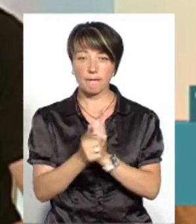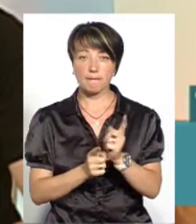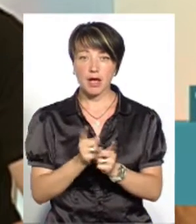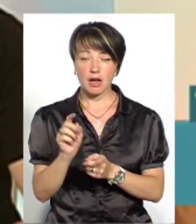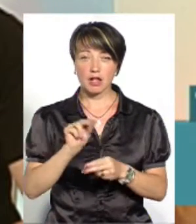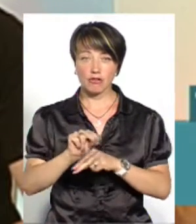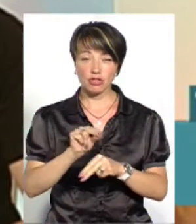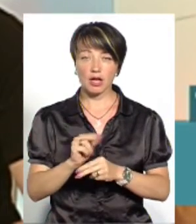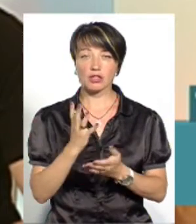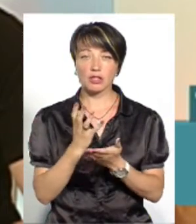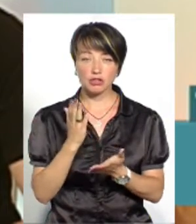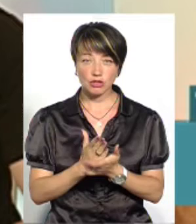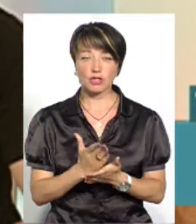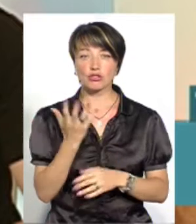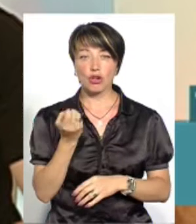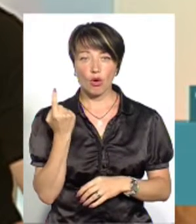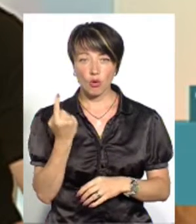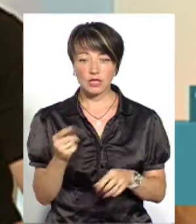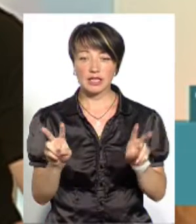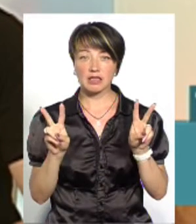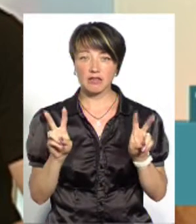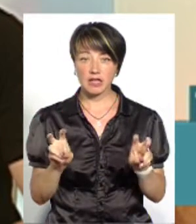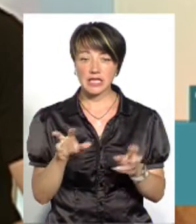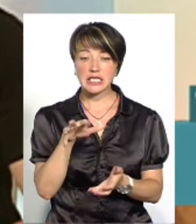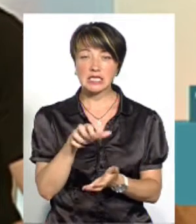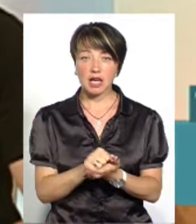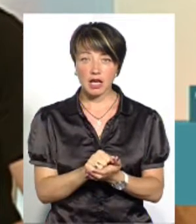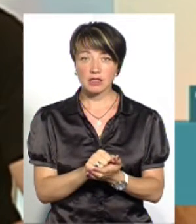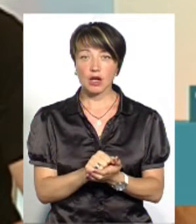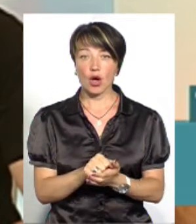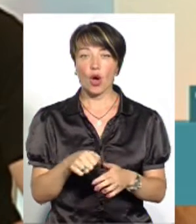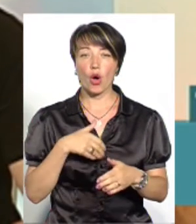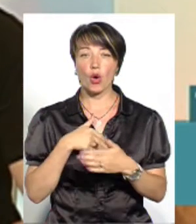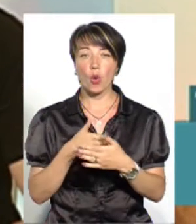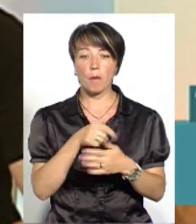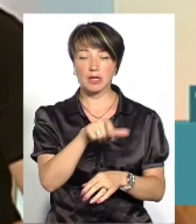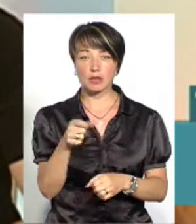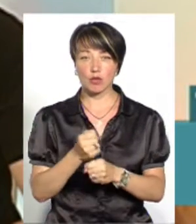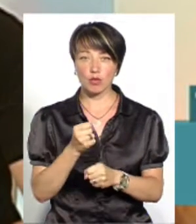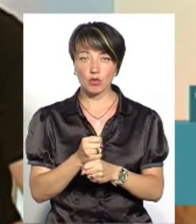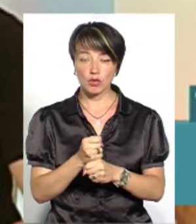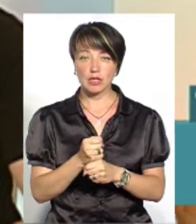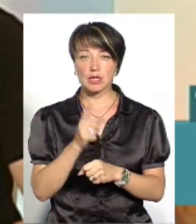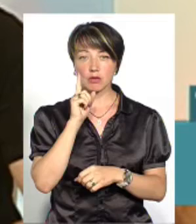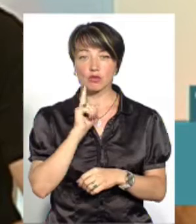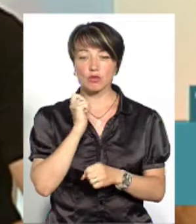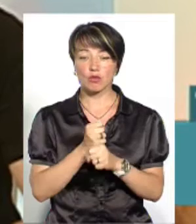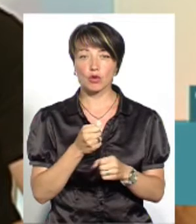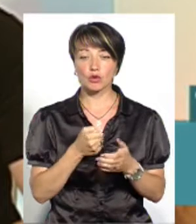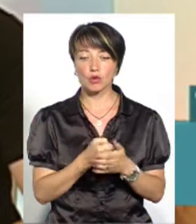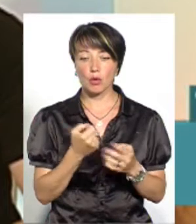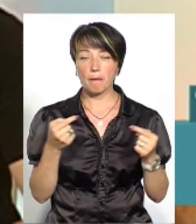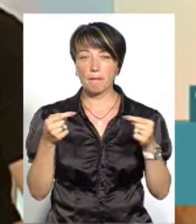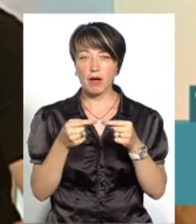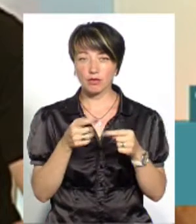перенавчання, є такий ще один такий вид зайнятості особи, як громадські роботи. Тобто це тимчасові роботи до певного